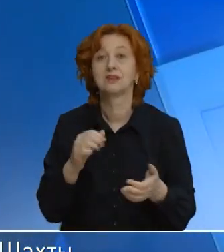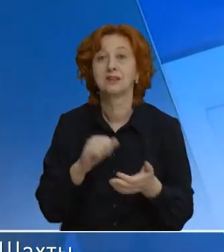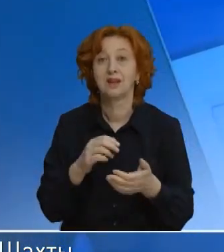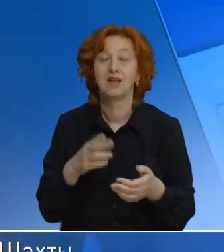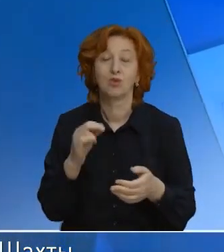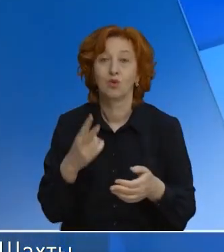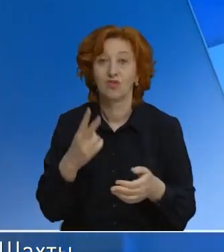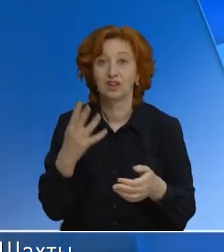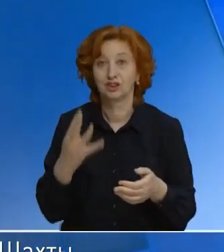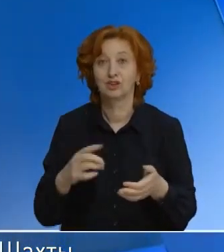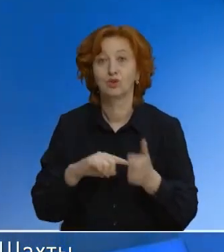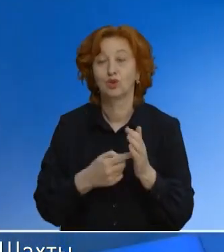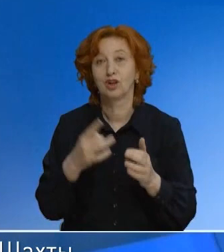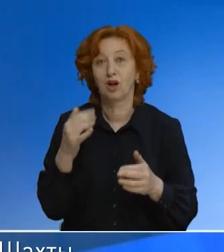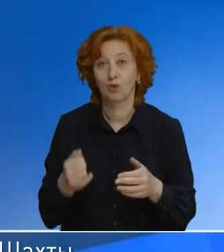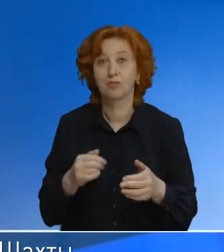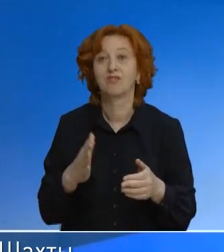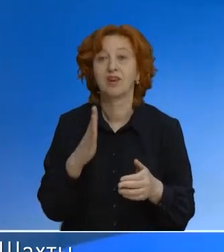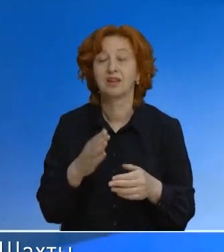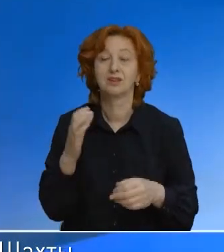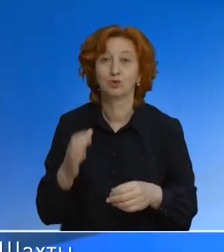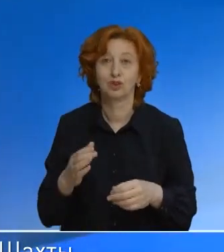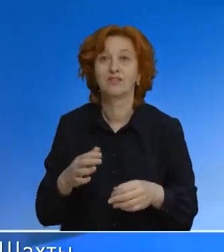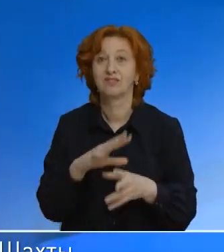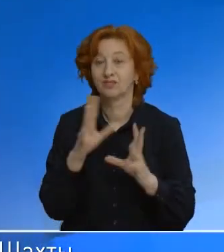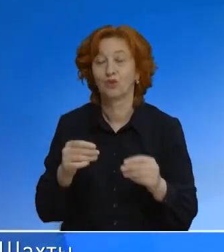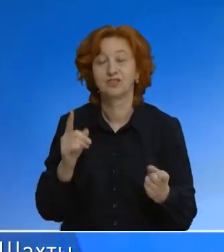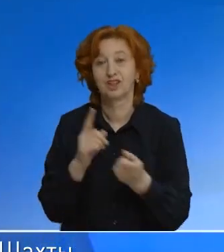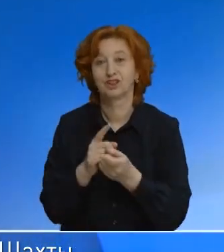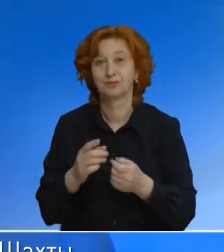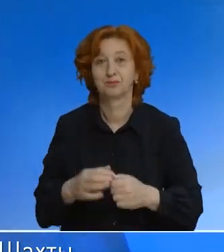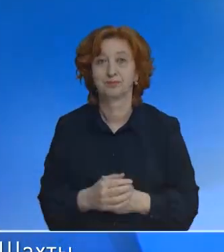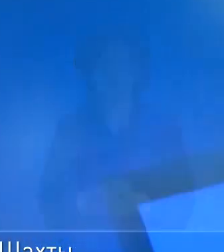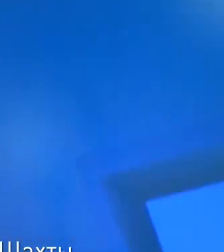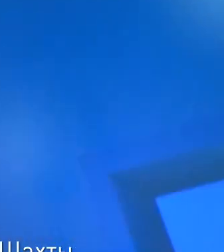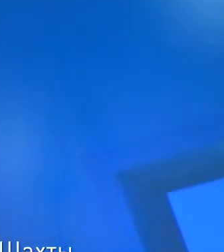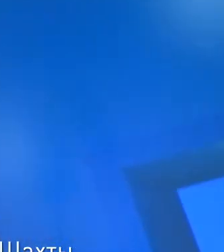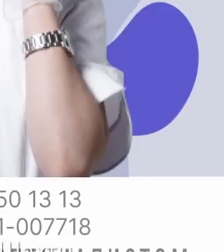сайте don24.ru. В студии был Вартан Сюниджанс. До встречи.